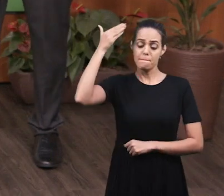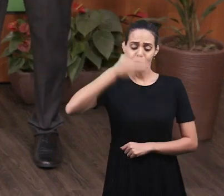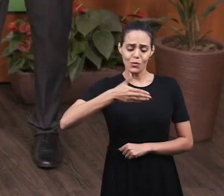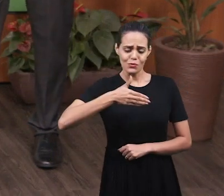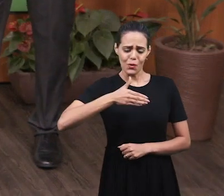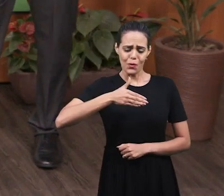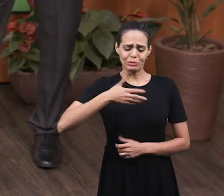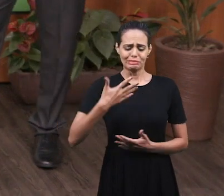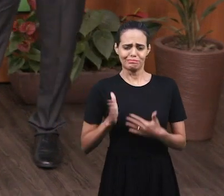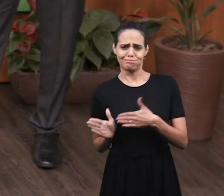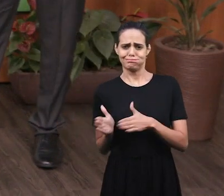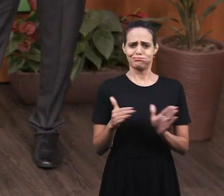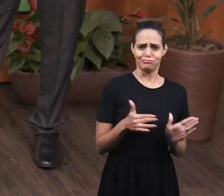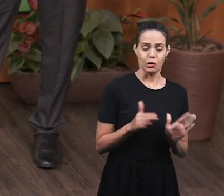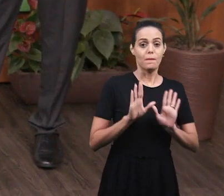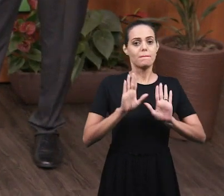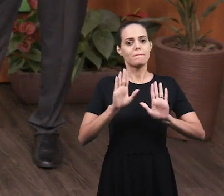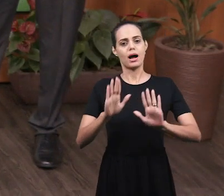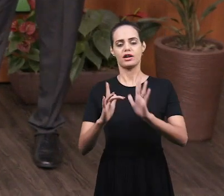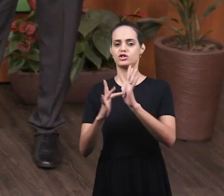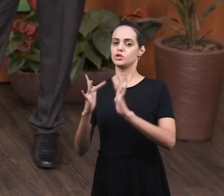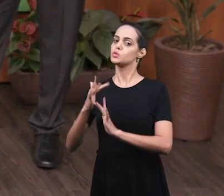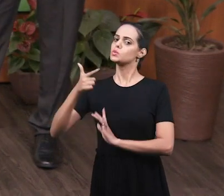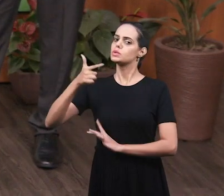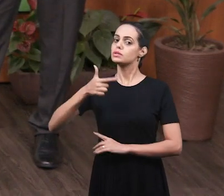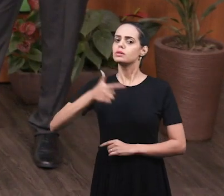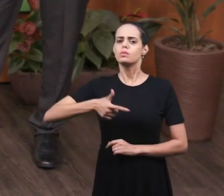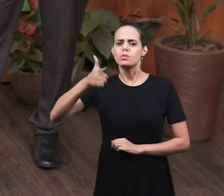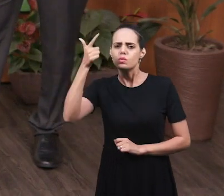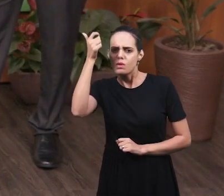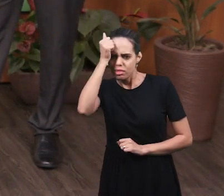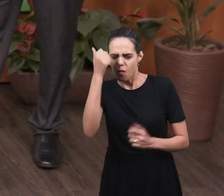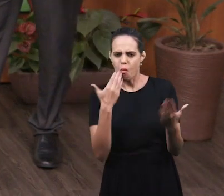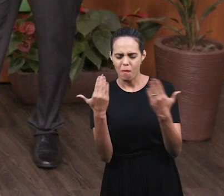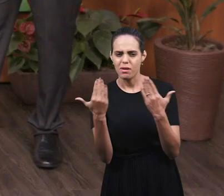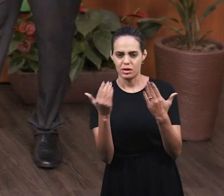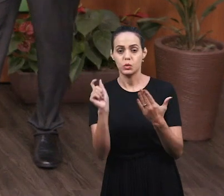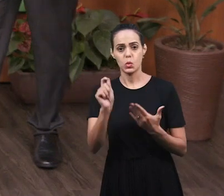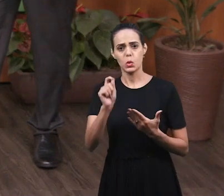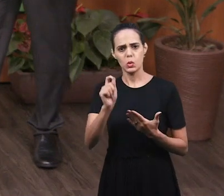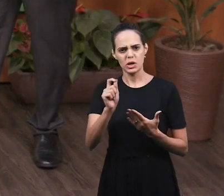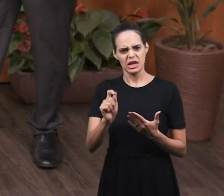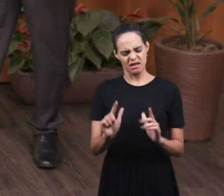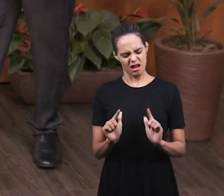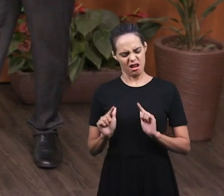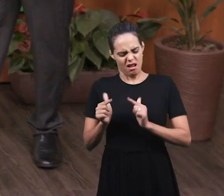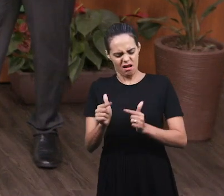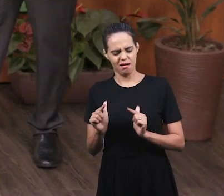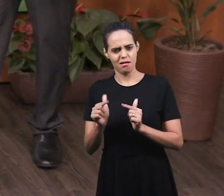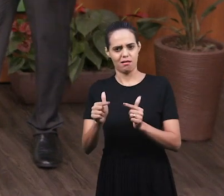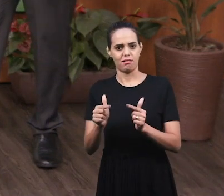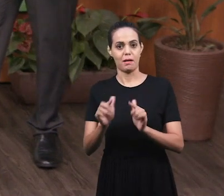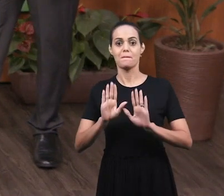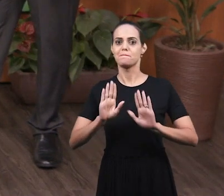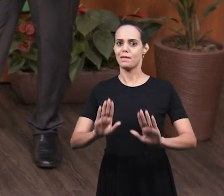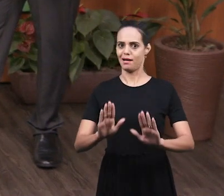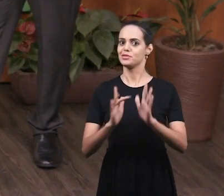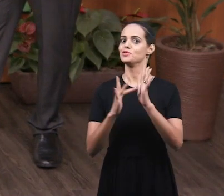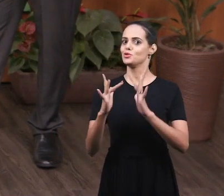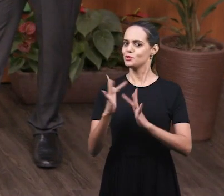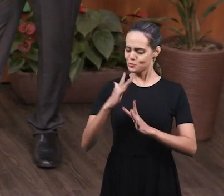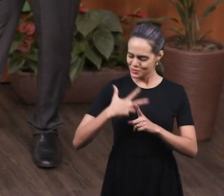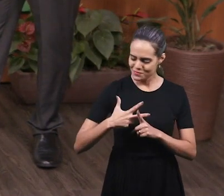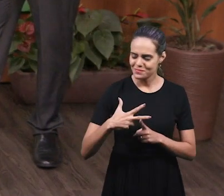il a chuté. Le Seigneur Jésus, non. Le deuxième Adam, il a été tenté dans toutes choses, mais il a